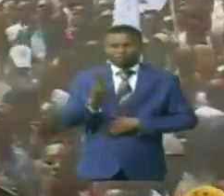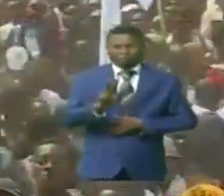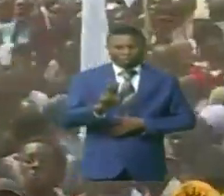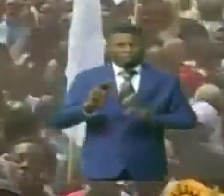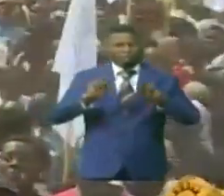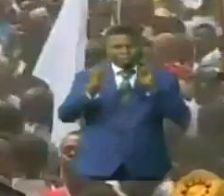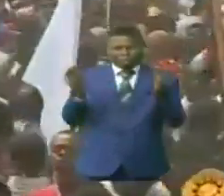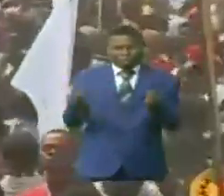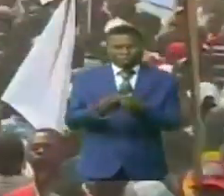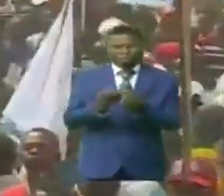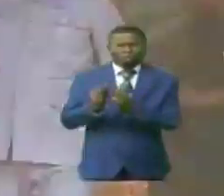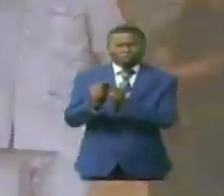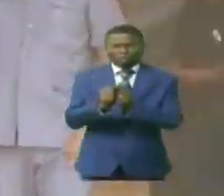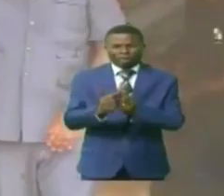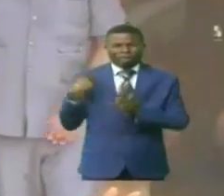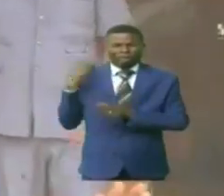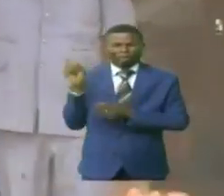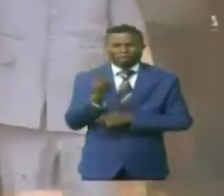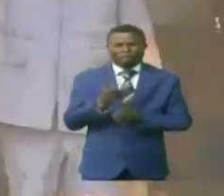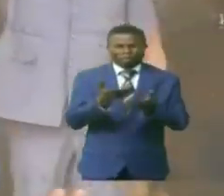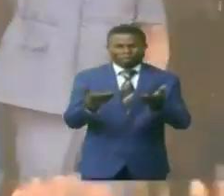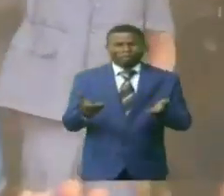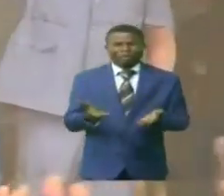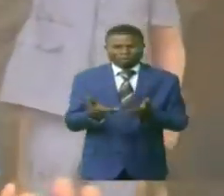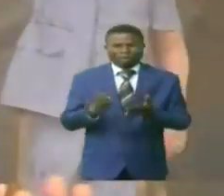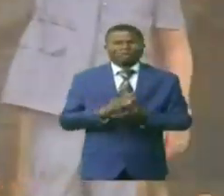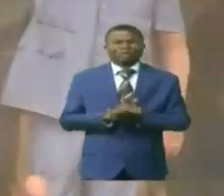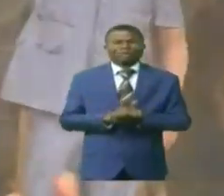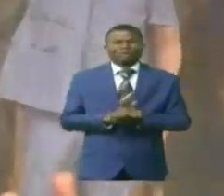delegation na biso mobimba